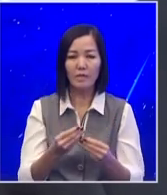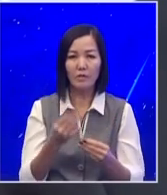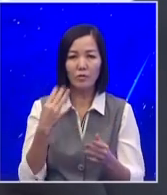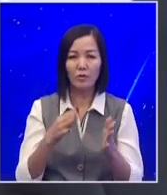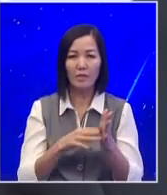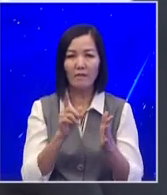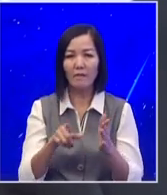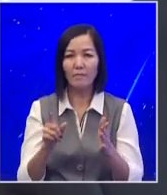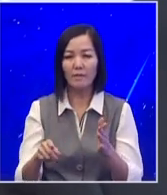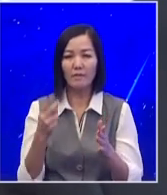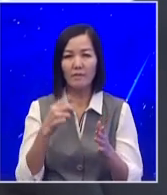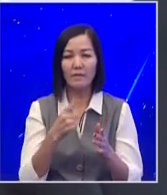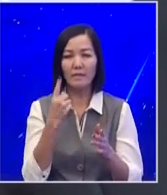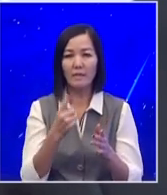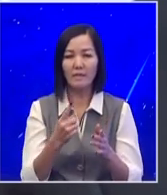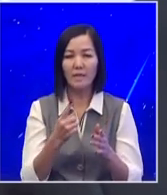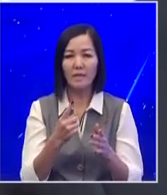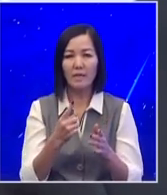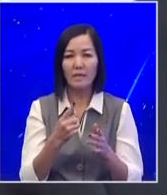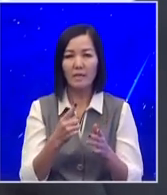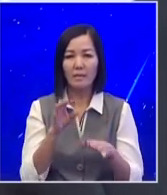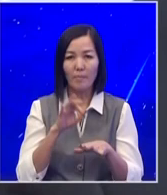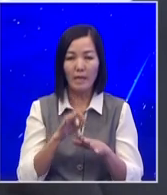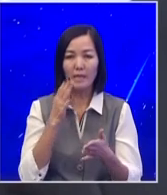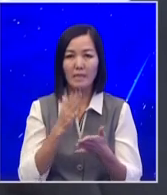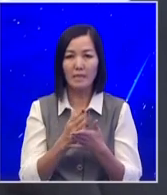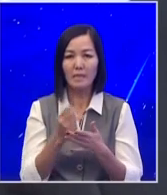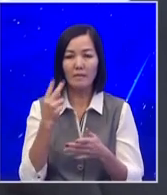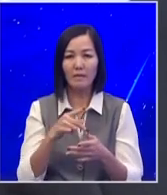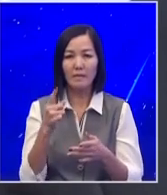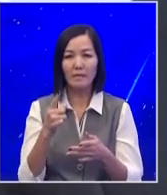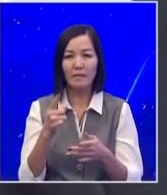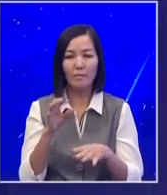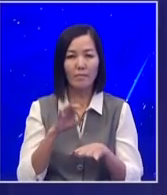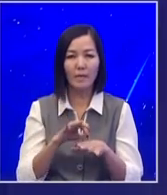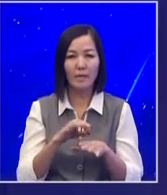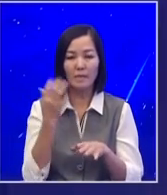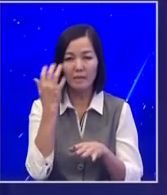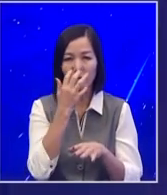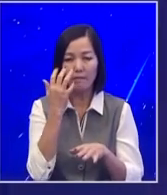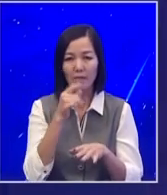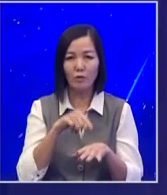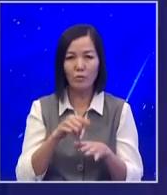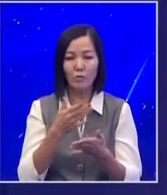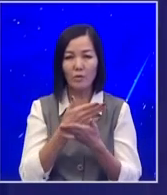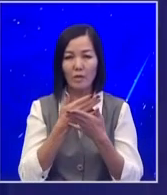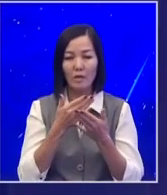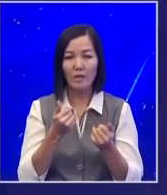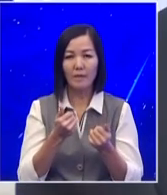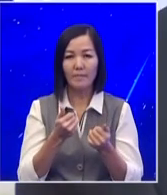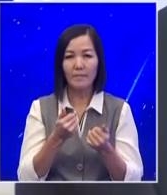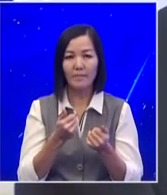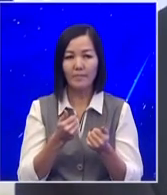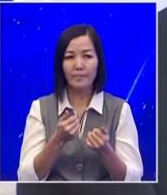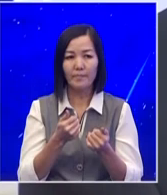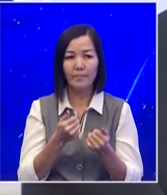пациентов, из них 20 с симптомными формами, 29 бессимптомными формами. Населению